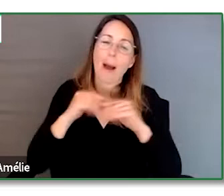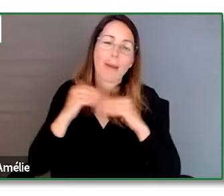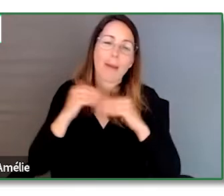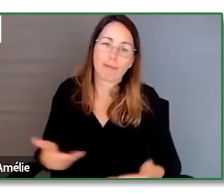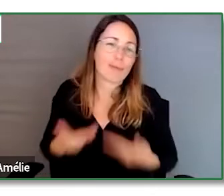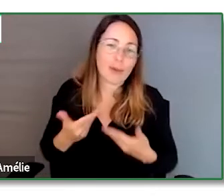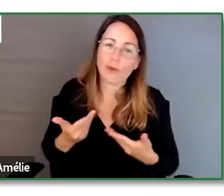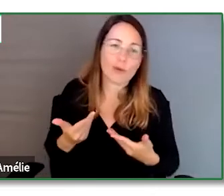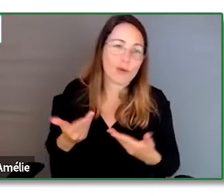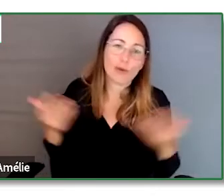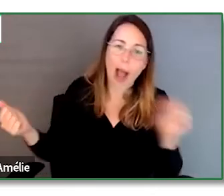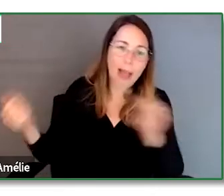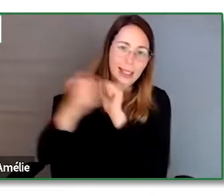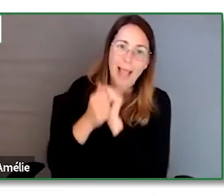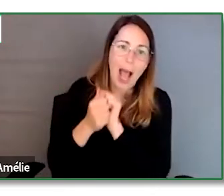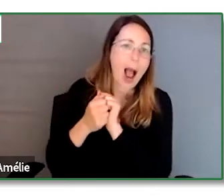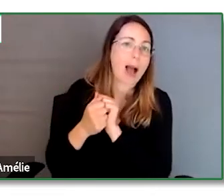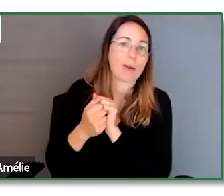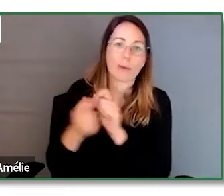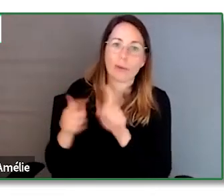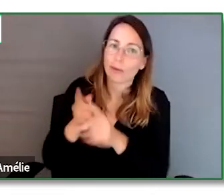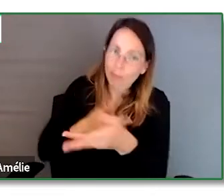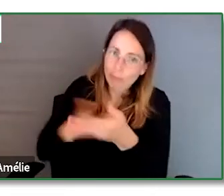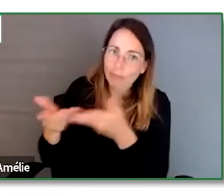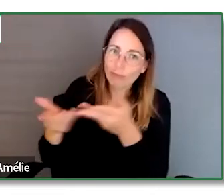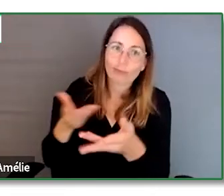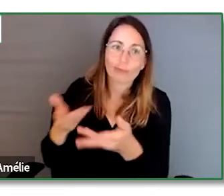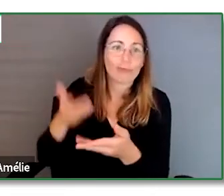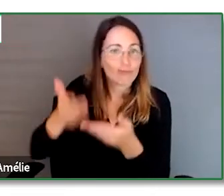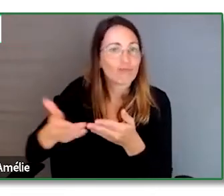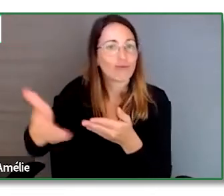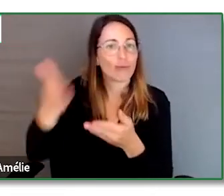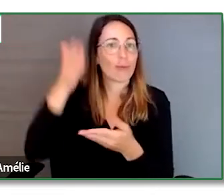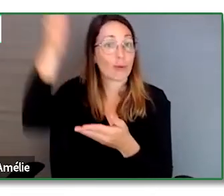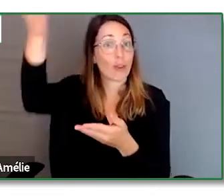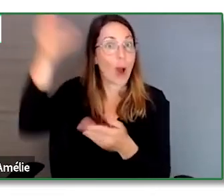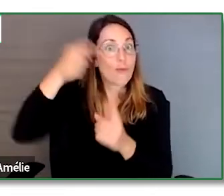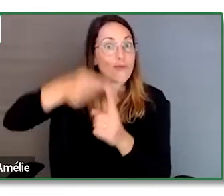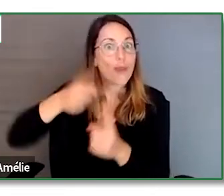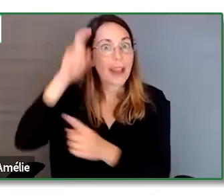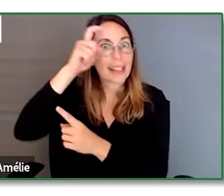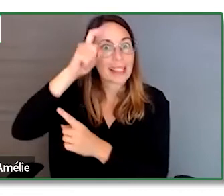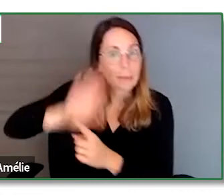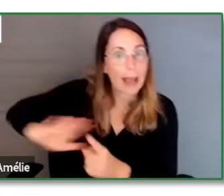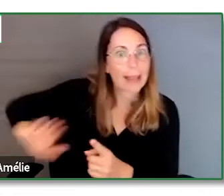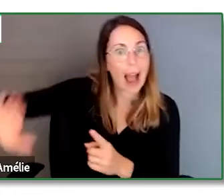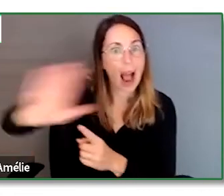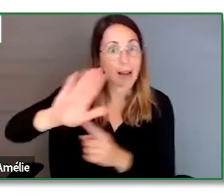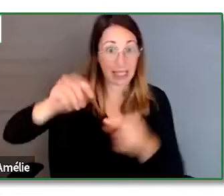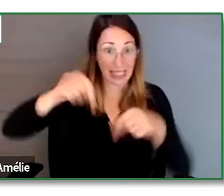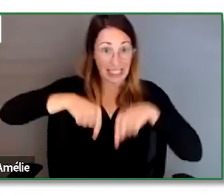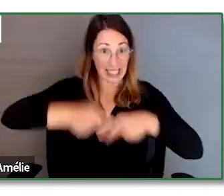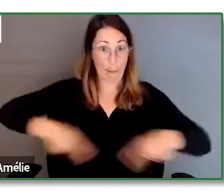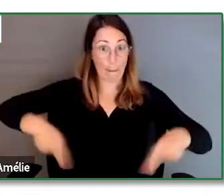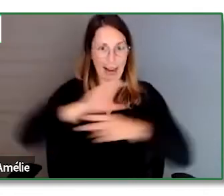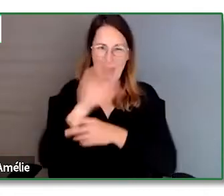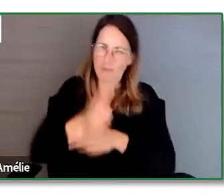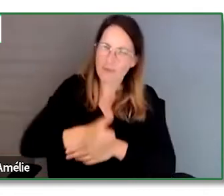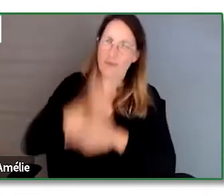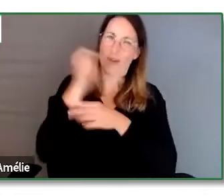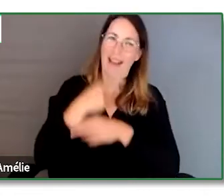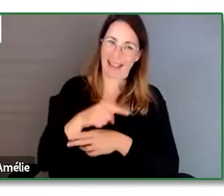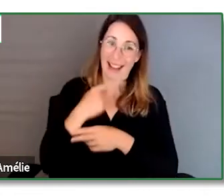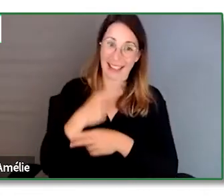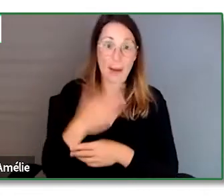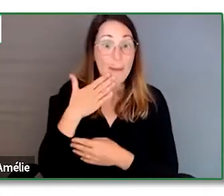l'avenir pour s'assurer que l'expérience chez les Parcs Canada sera des plus intéressantes. Merci beaucoup. Nous sommes ravis également de